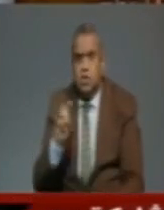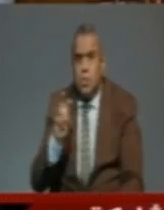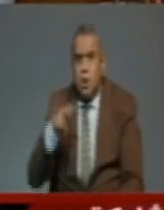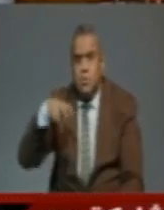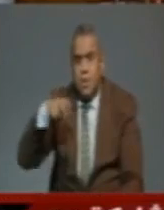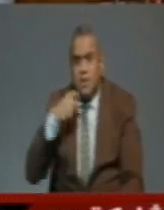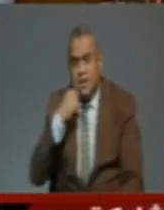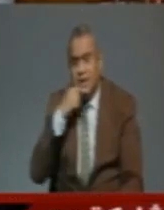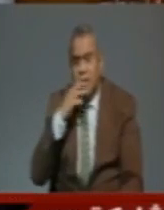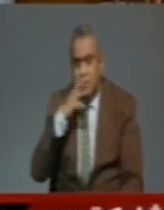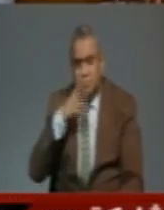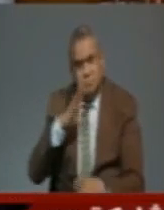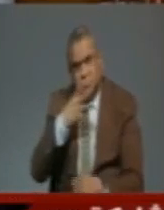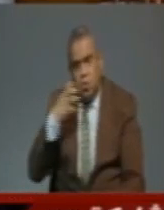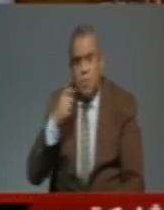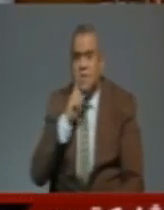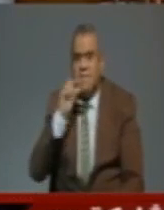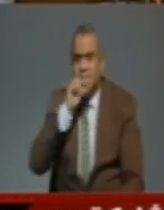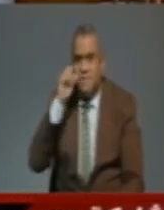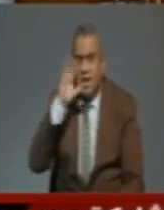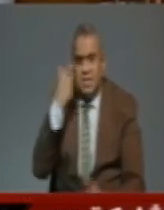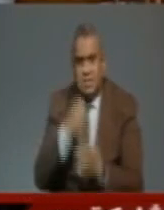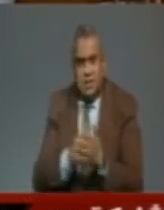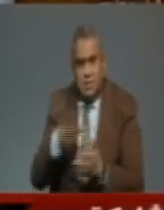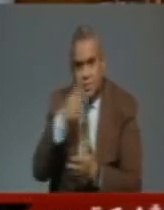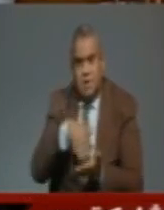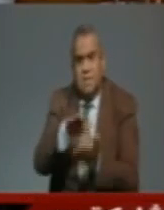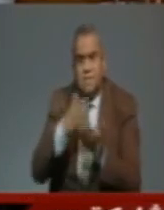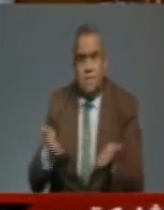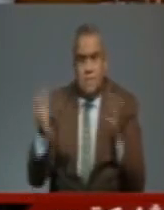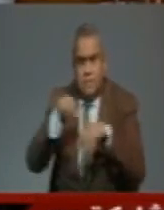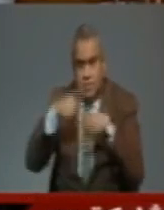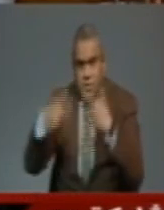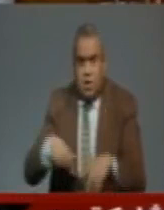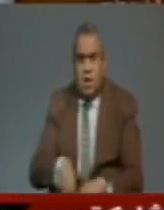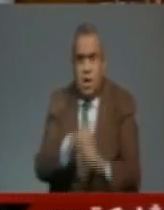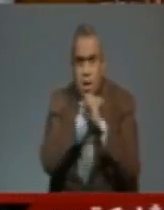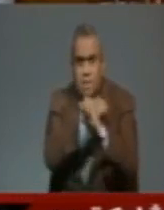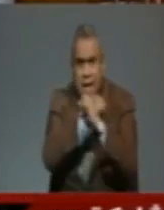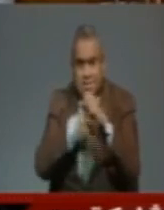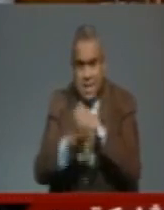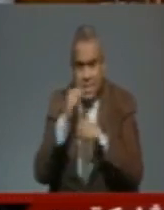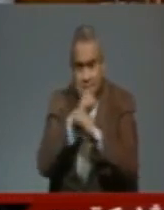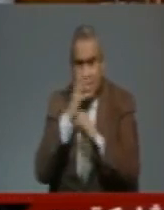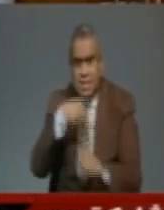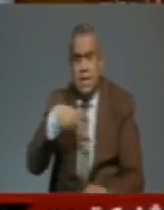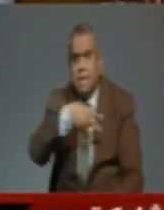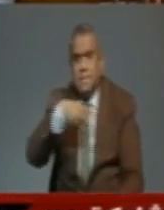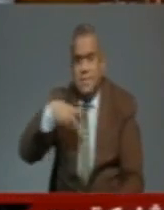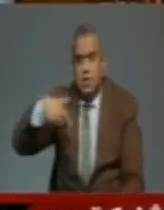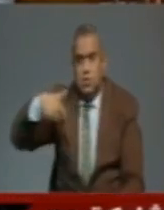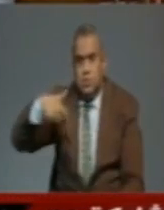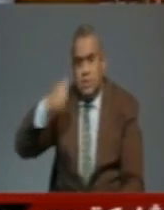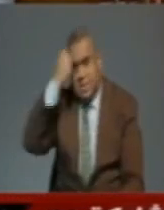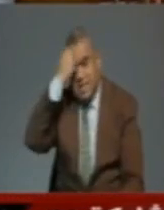فدان ان شاء الله يضاعفوا اكثر من ده اربع اضعاف. الساعه التخزينيه بتاعته المخازن دي 260 الف حاويه،